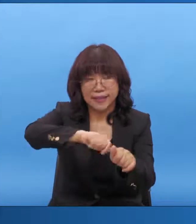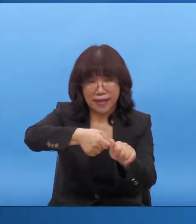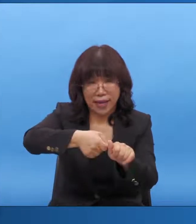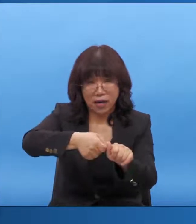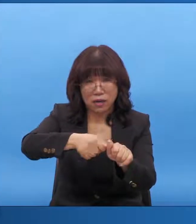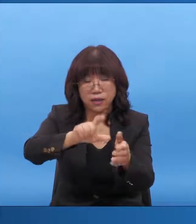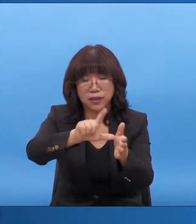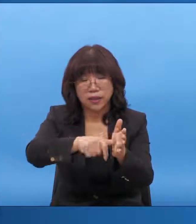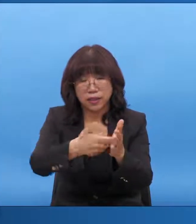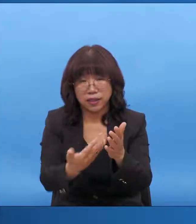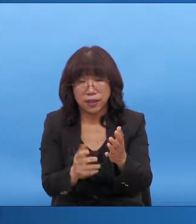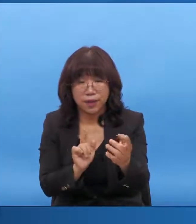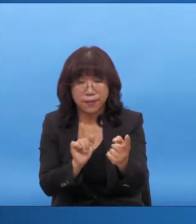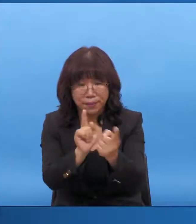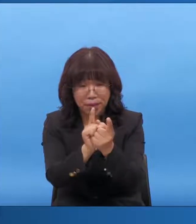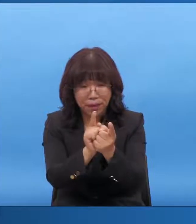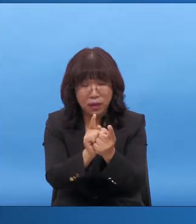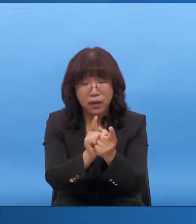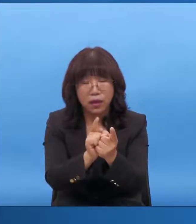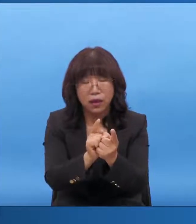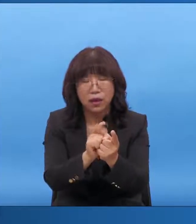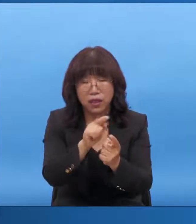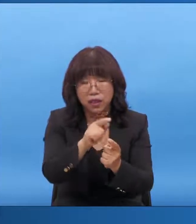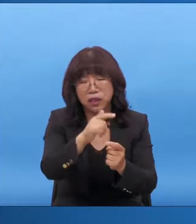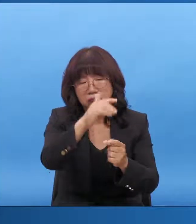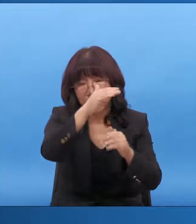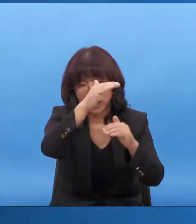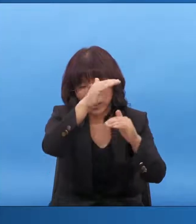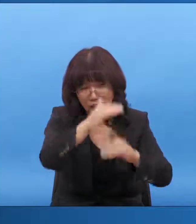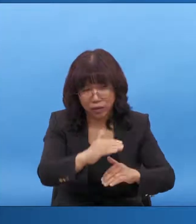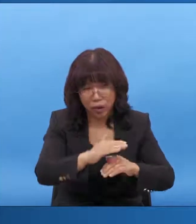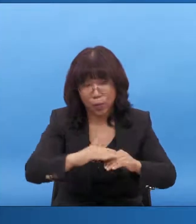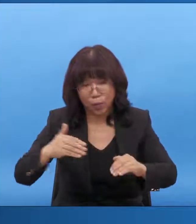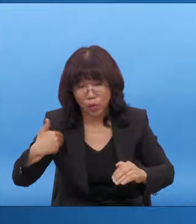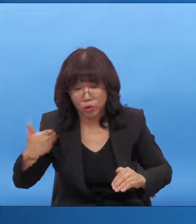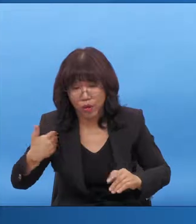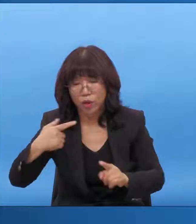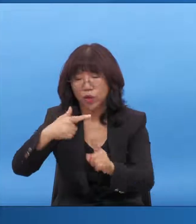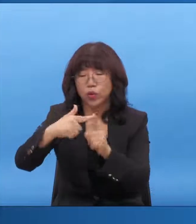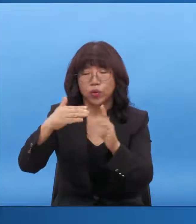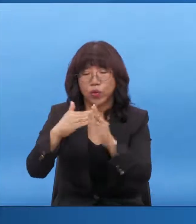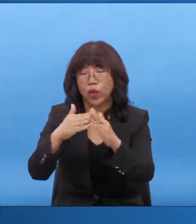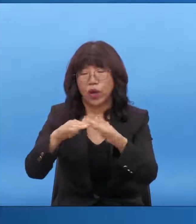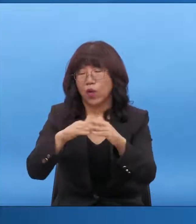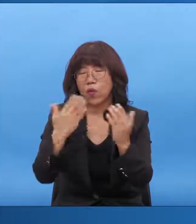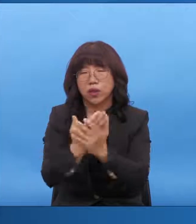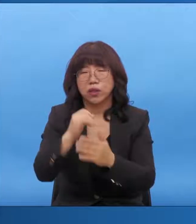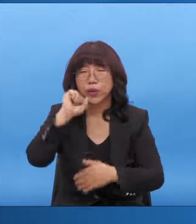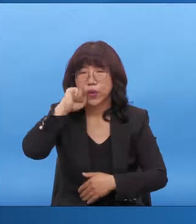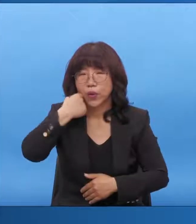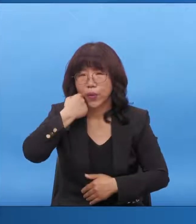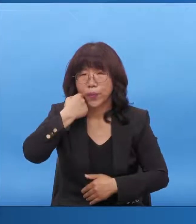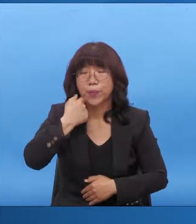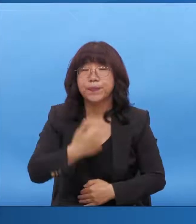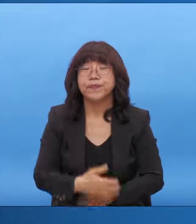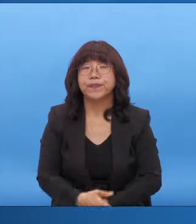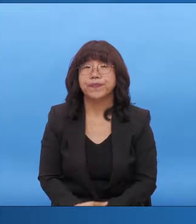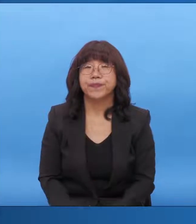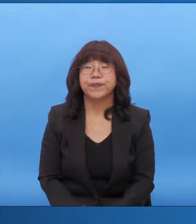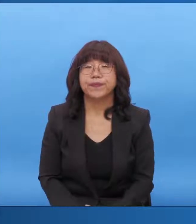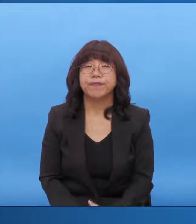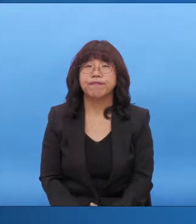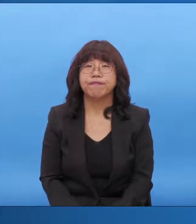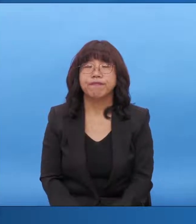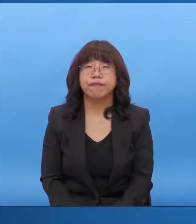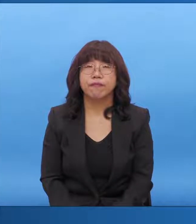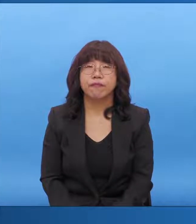때문에 이 부분을 알지 못하면 교회도 안 돼요. Again, if churches don't understand about these disasters that are impending or that are coming, the church